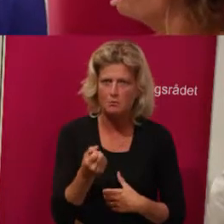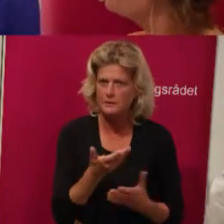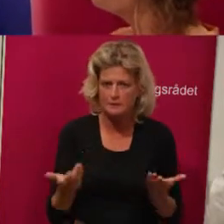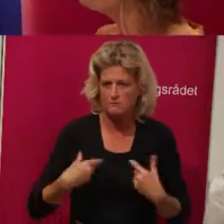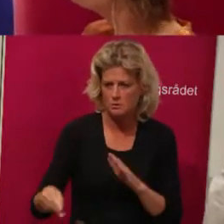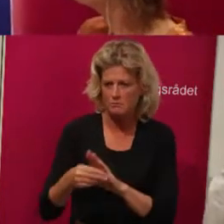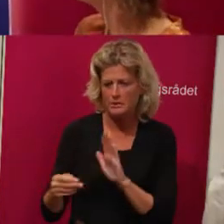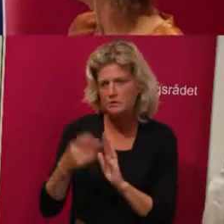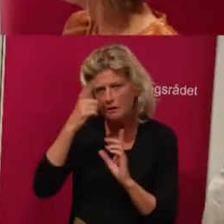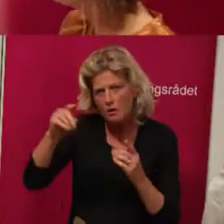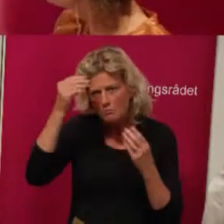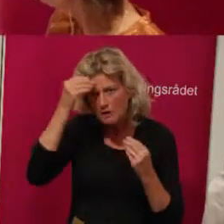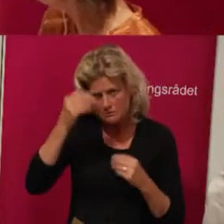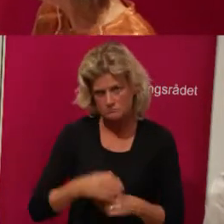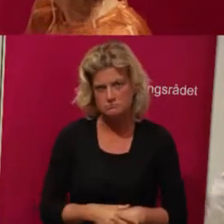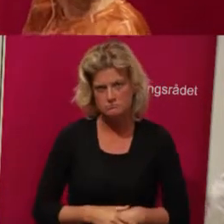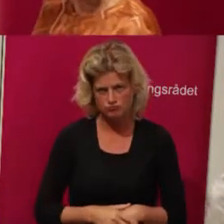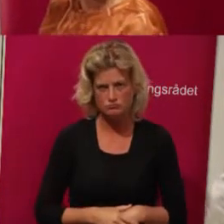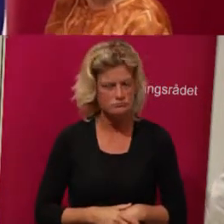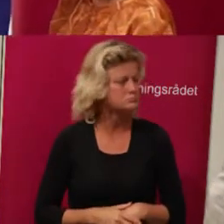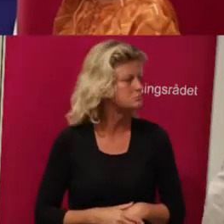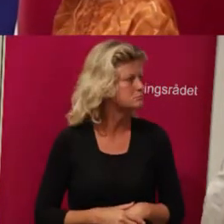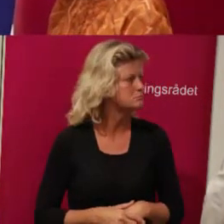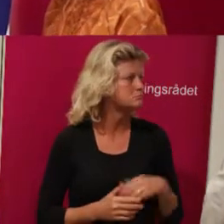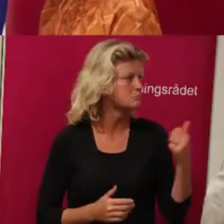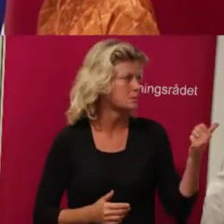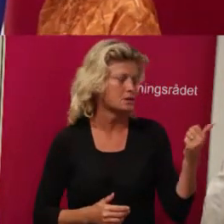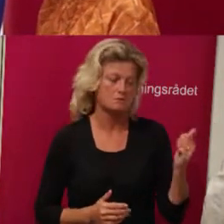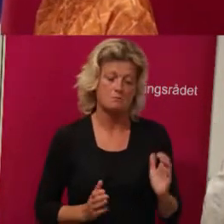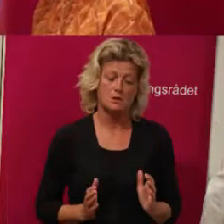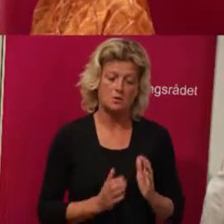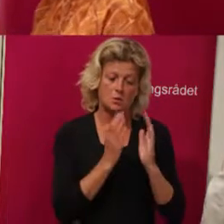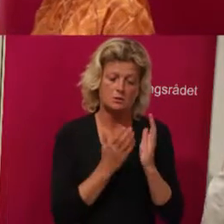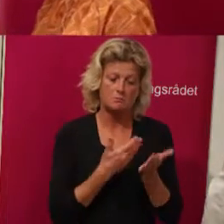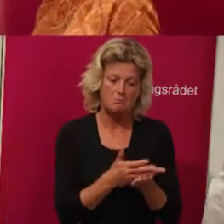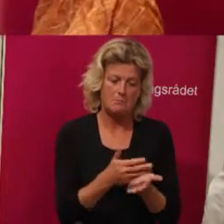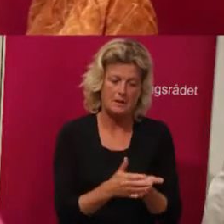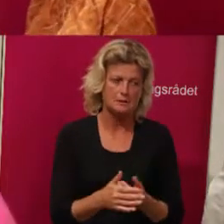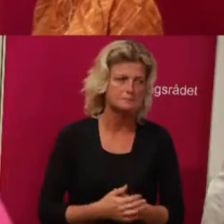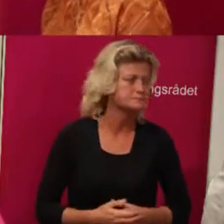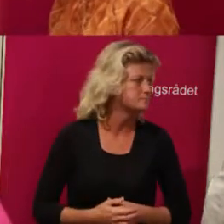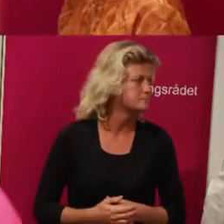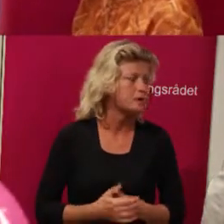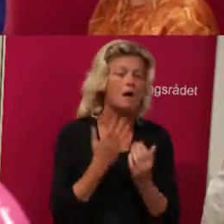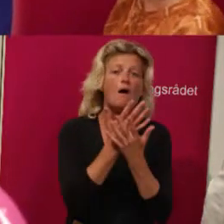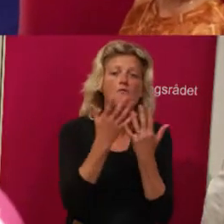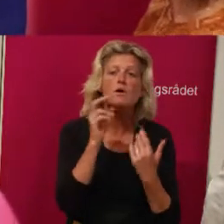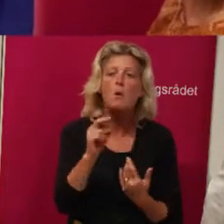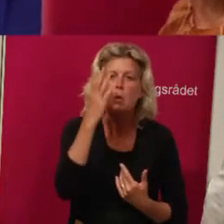Vad skulle hända? Ja. För en berättelse jättekort. För många år